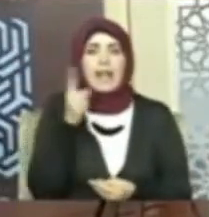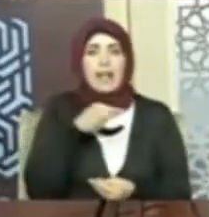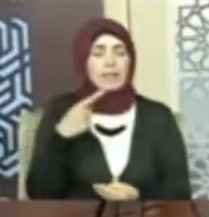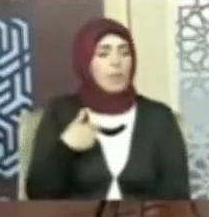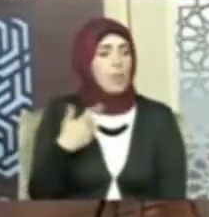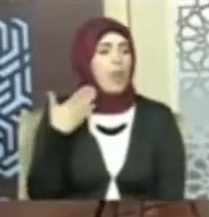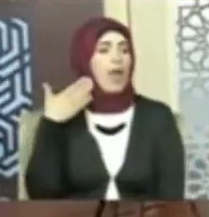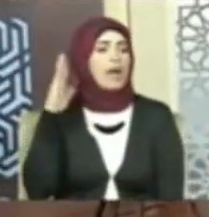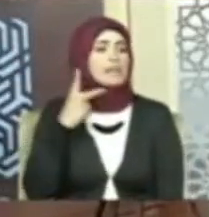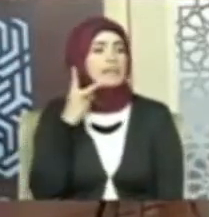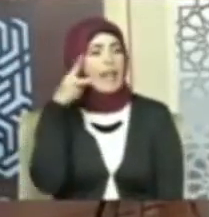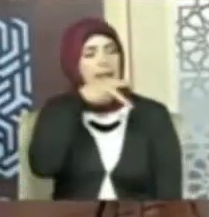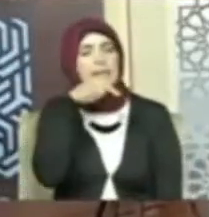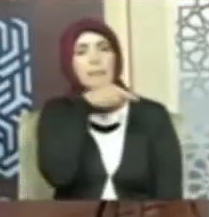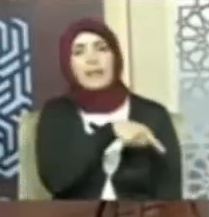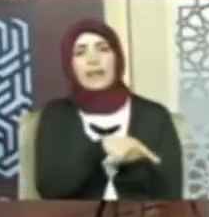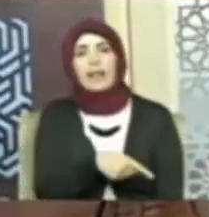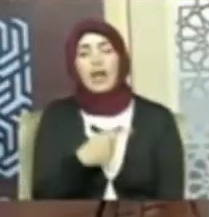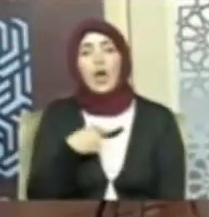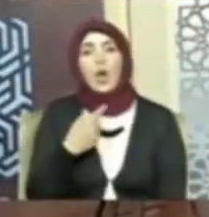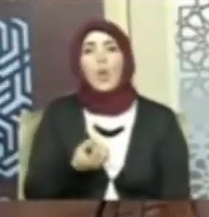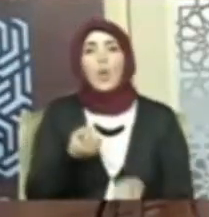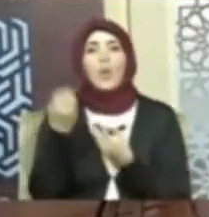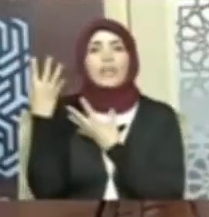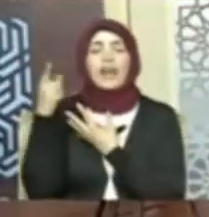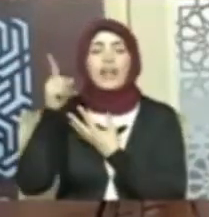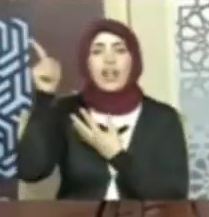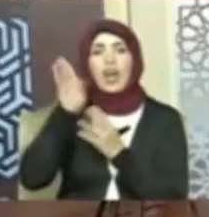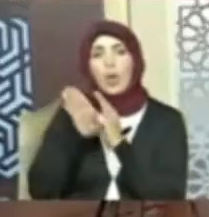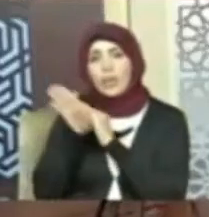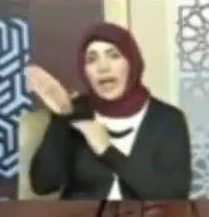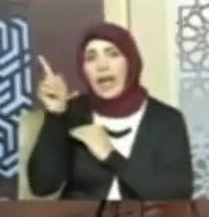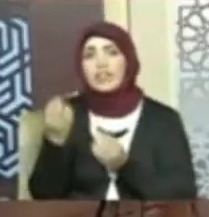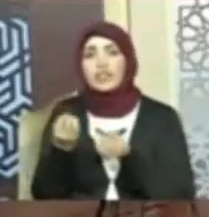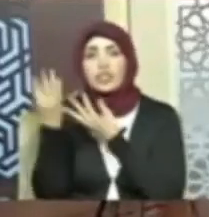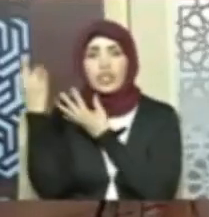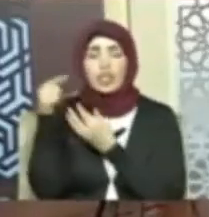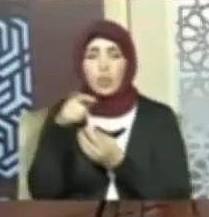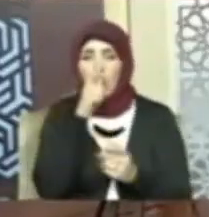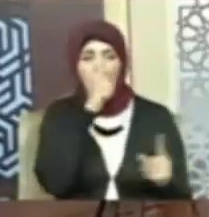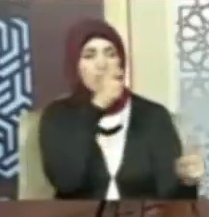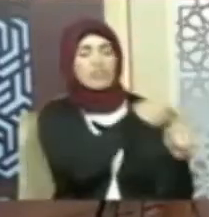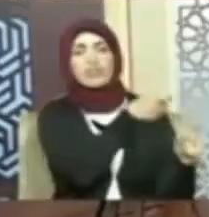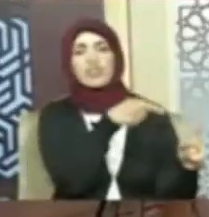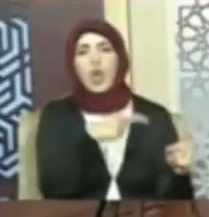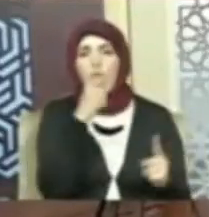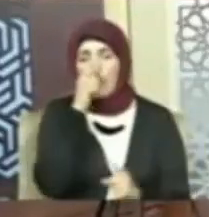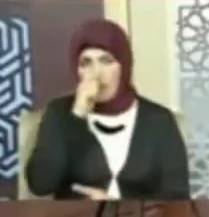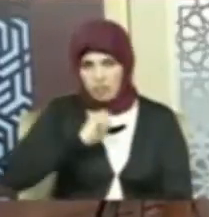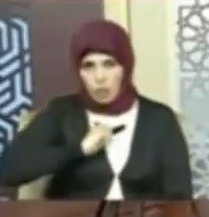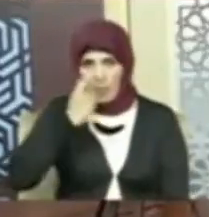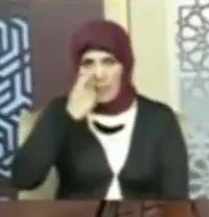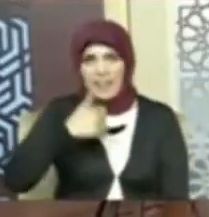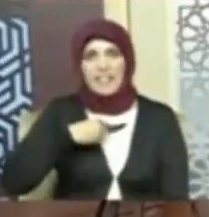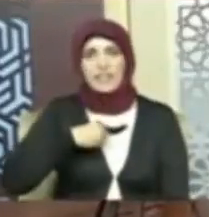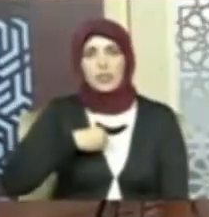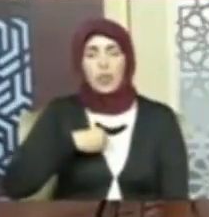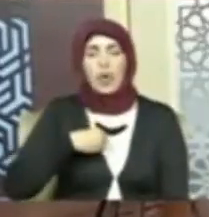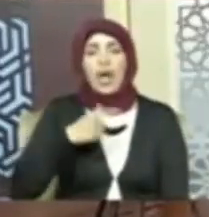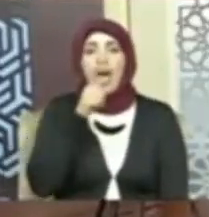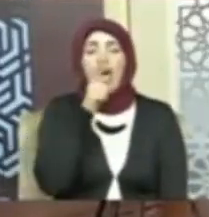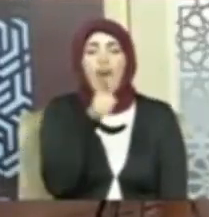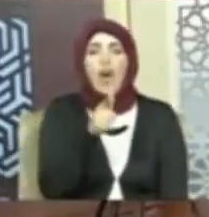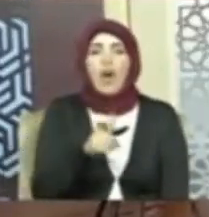نفرا. ودخل جنته وهو ظالم لنفسه، قال: